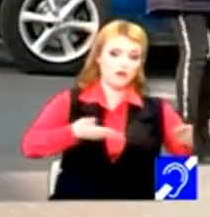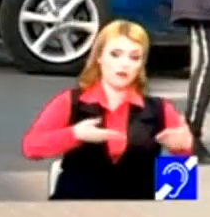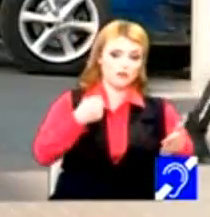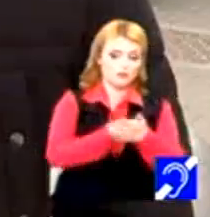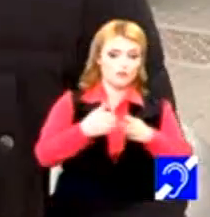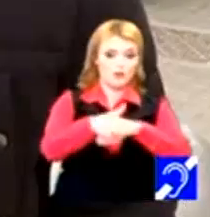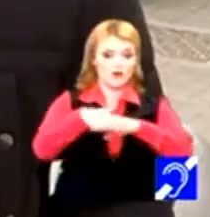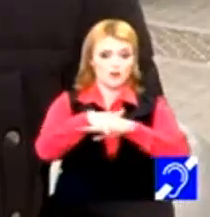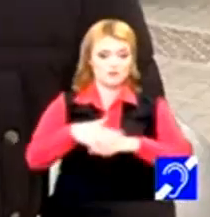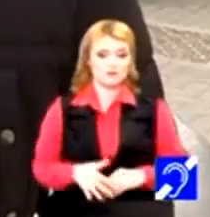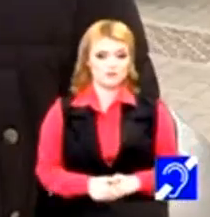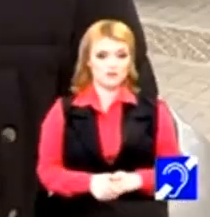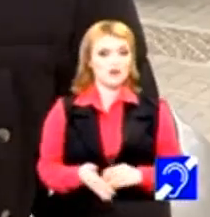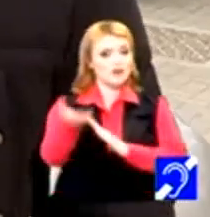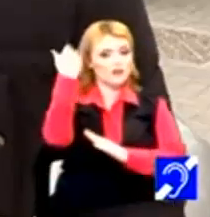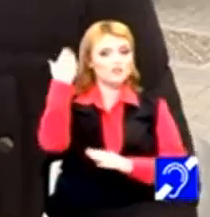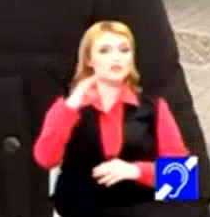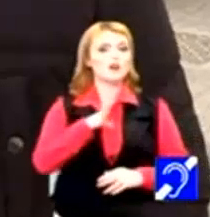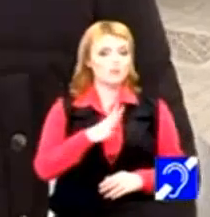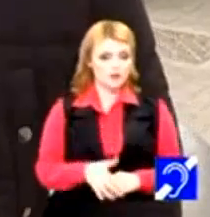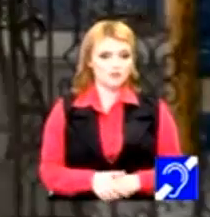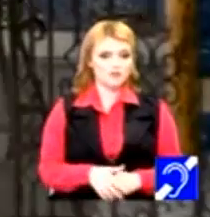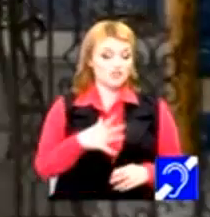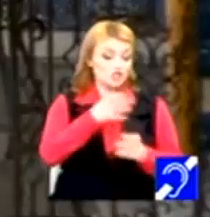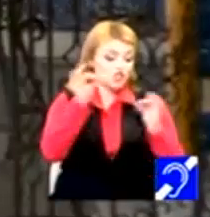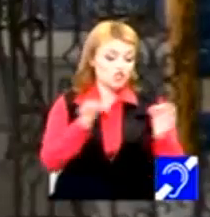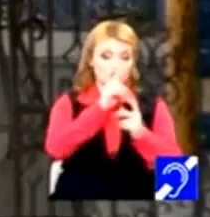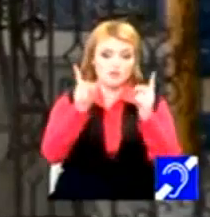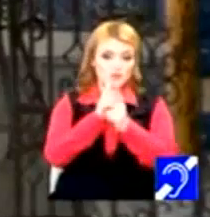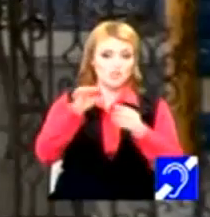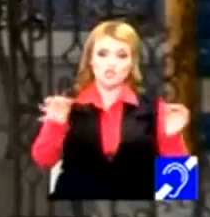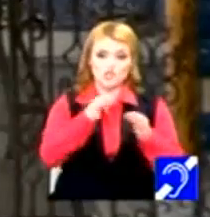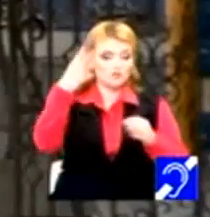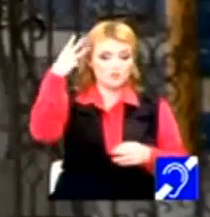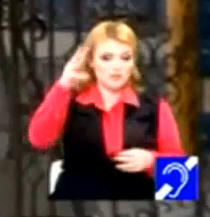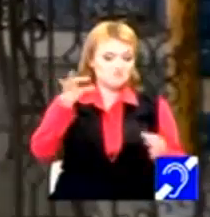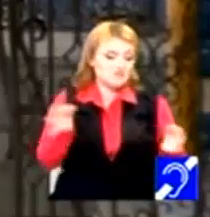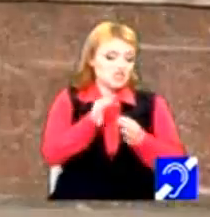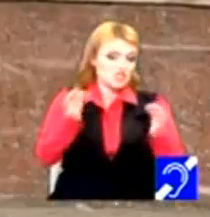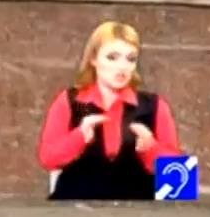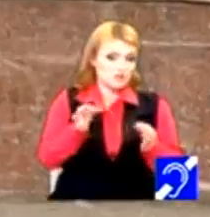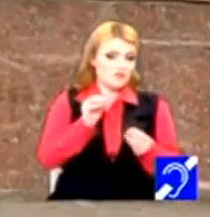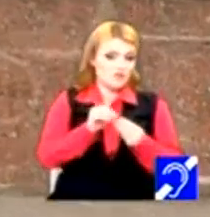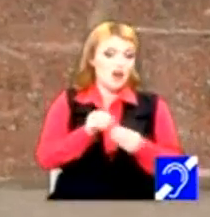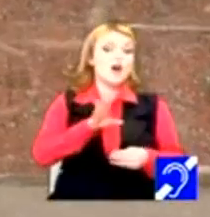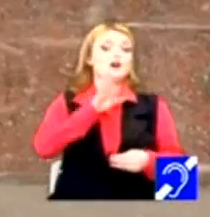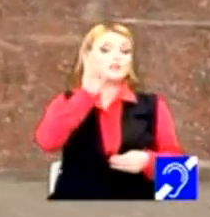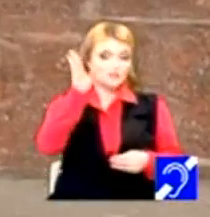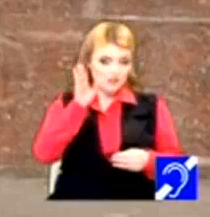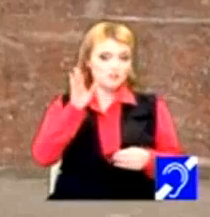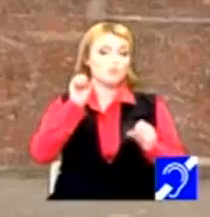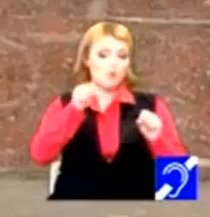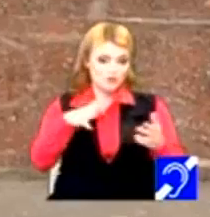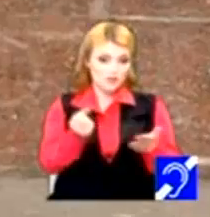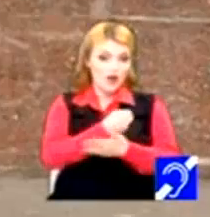spui la drept așa. E făcut cum era odată, nu se modifică nic, nu se modernizează nic. Dimineața se poate de găsit mai ușor. Pe vremea asta mai